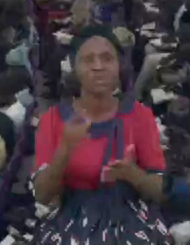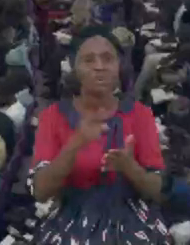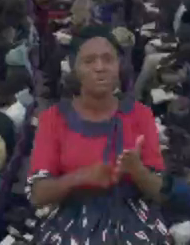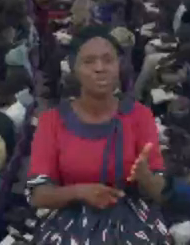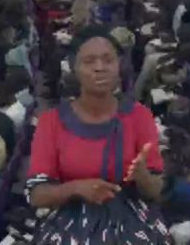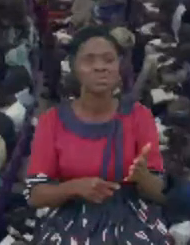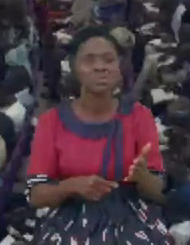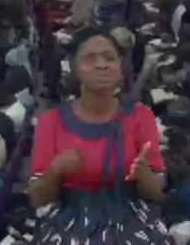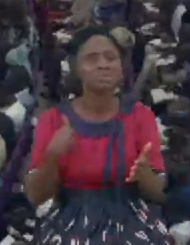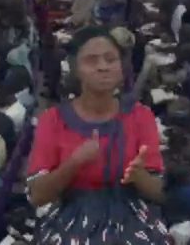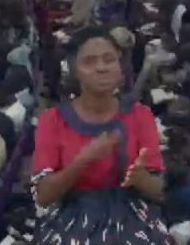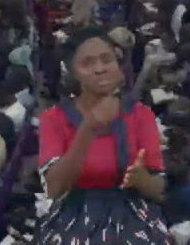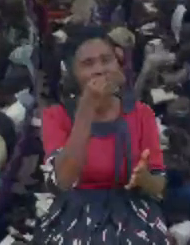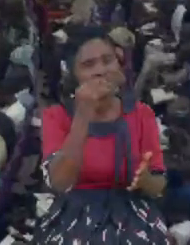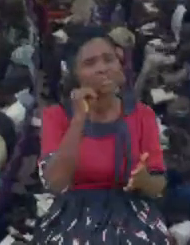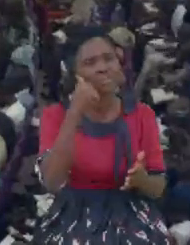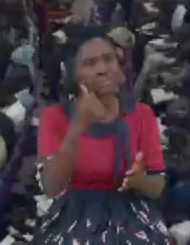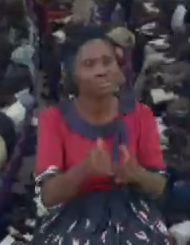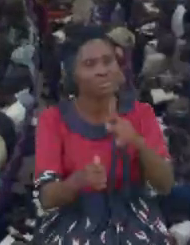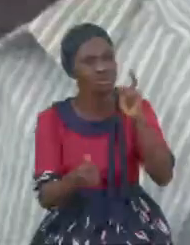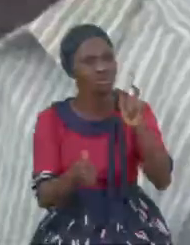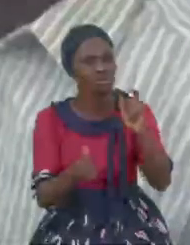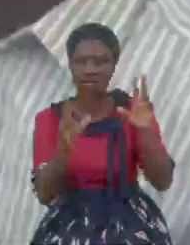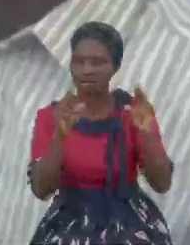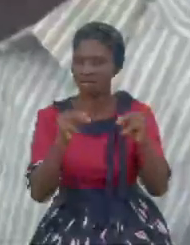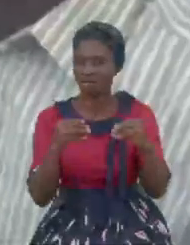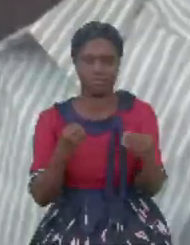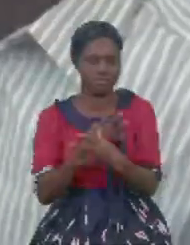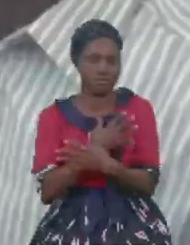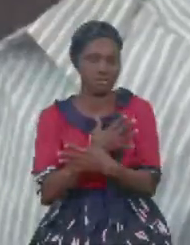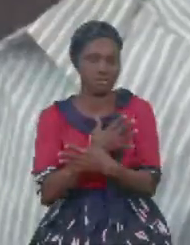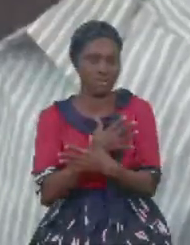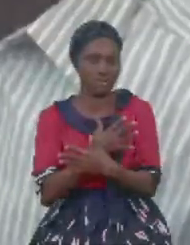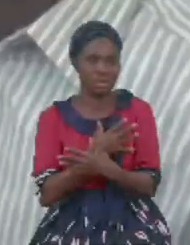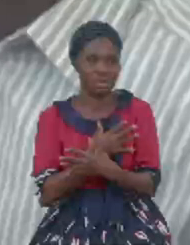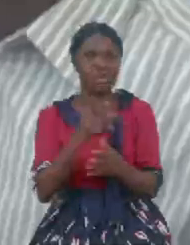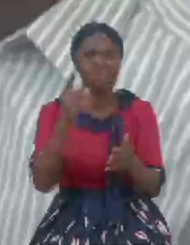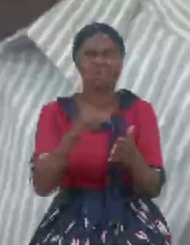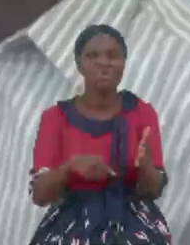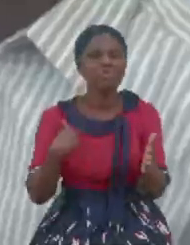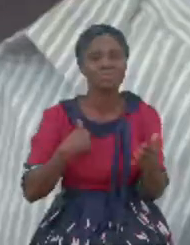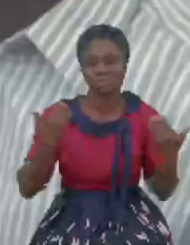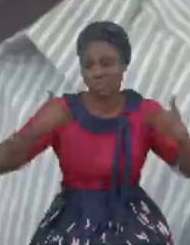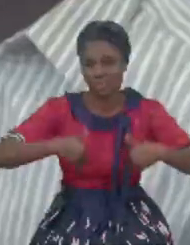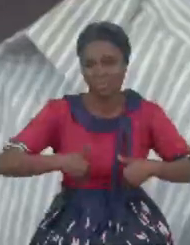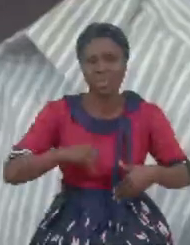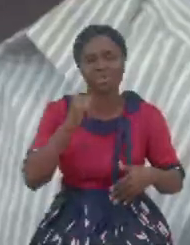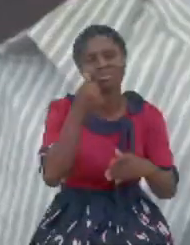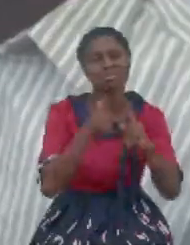Qu'allons-nous manger demain, il n'y a pas de crainte. Qu'allons-nous porter demain, il n'y a pas de crainte.